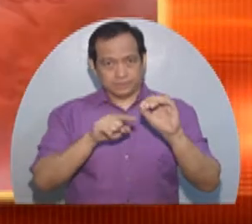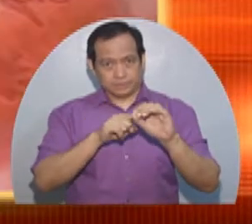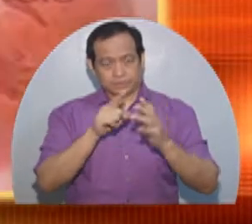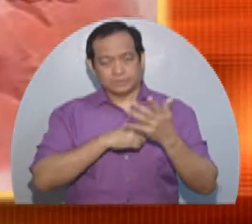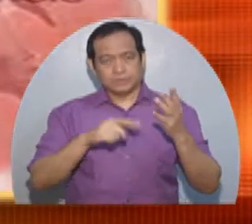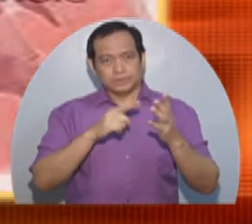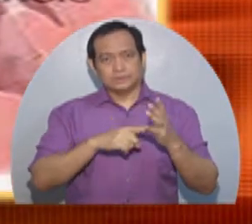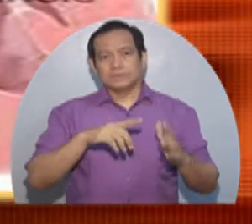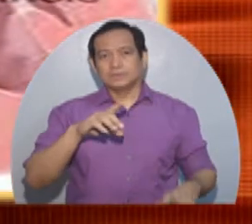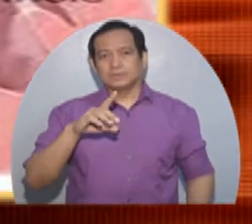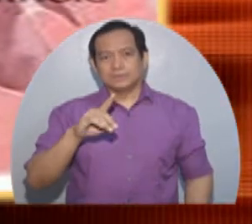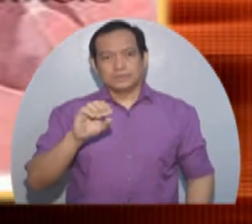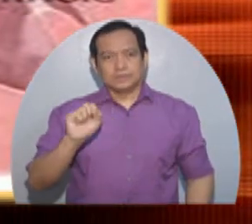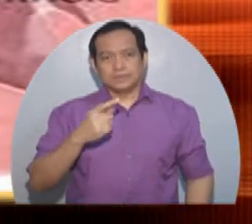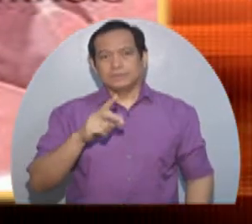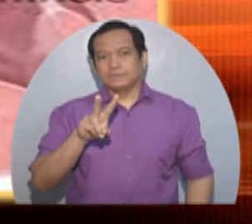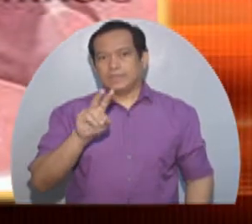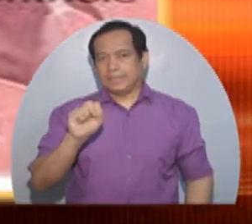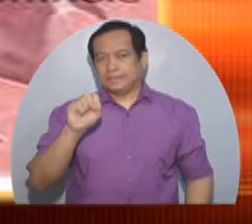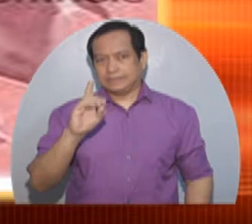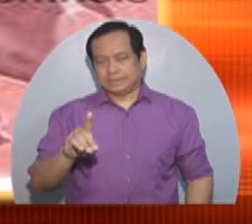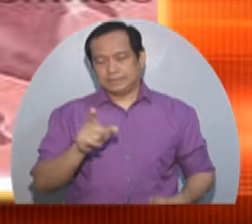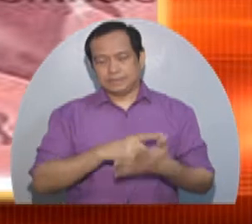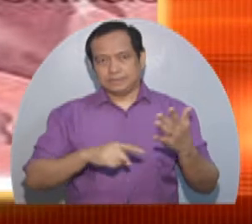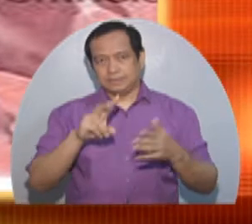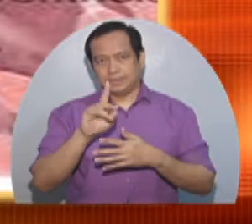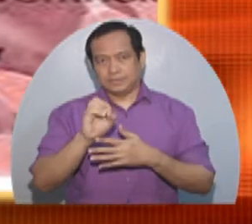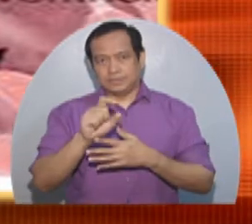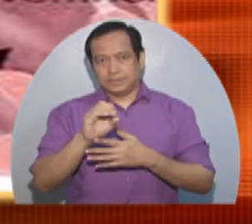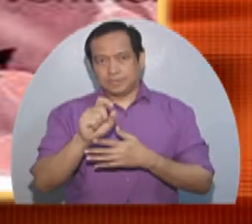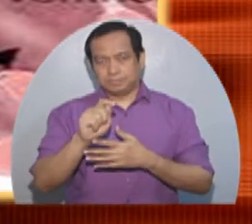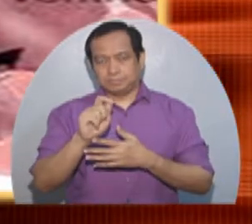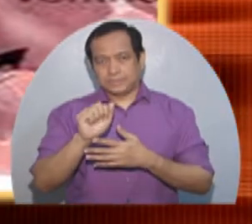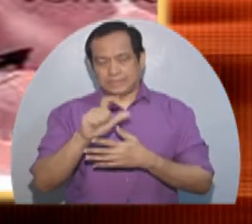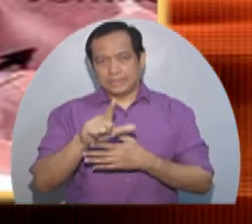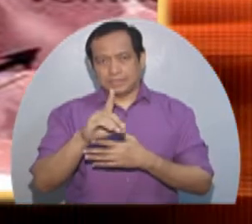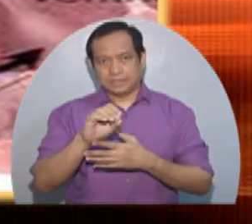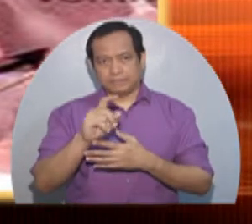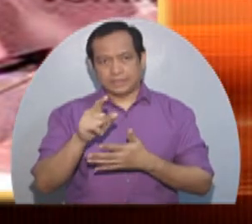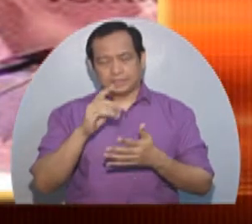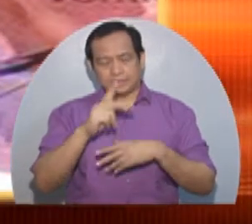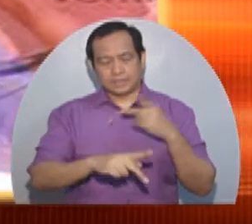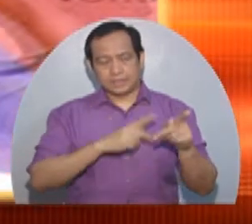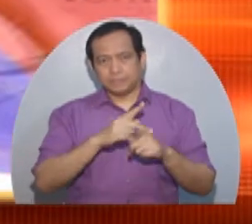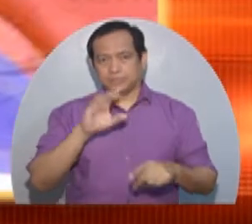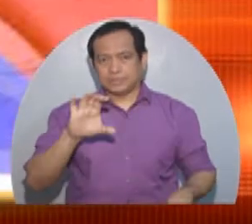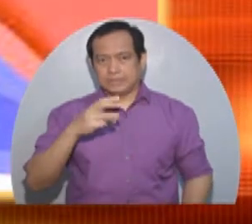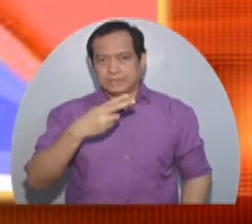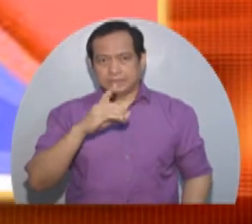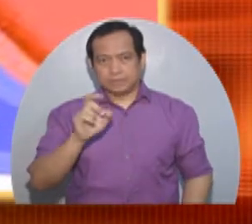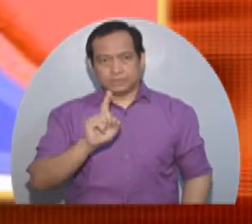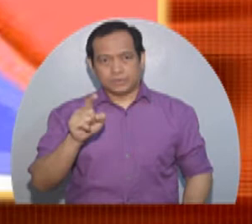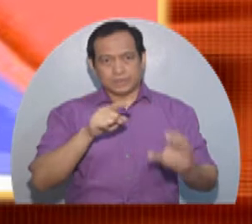butas. Ang VSD o yung ventricular septal defect naman ay isang uri ng CHD kung